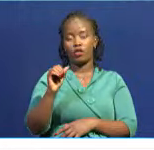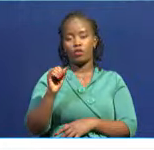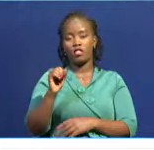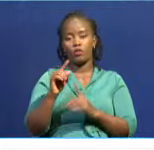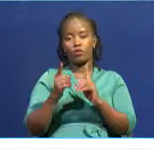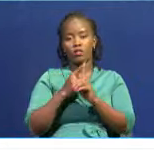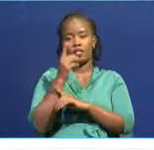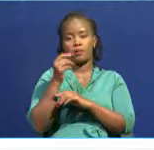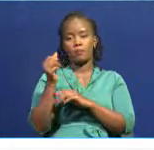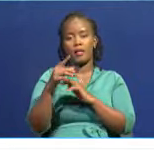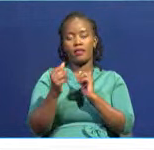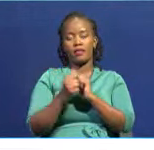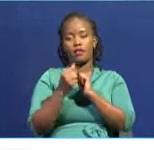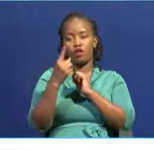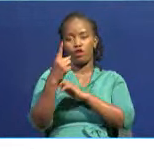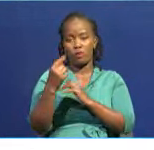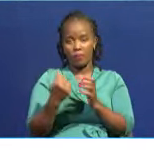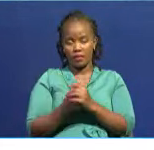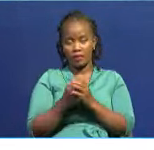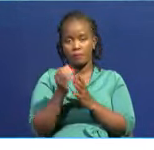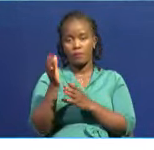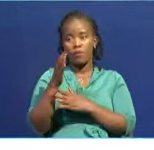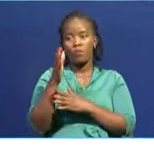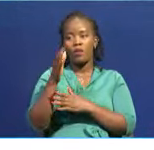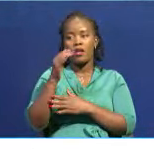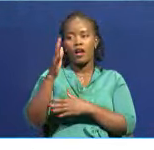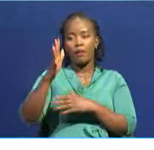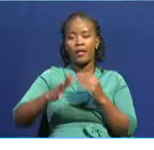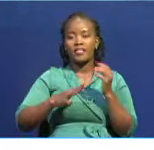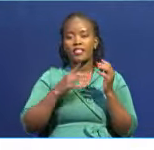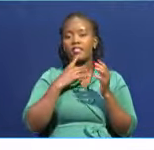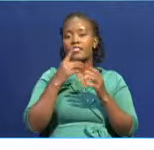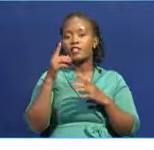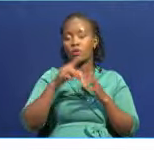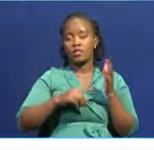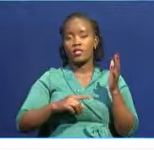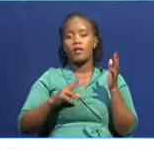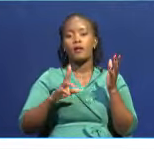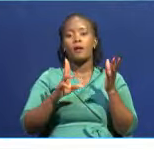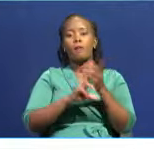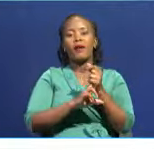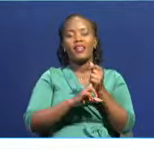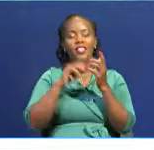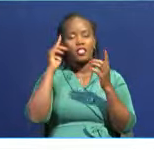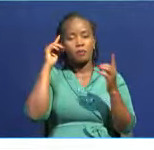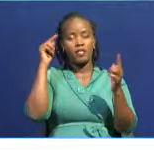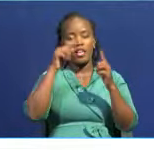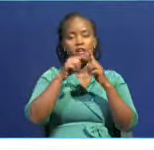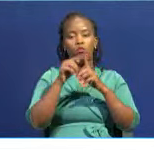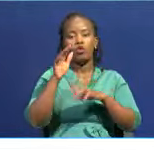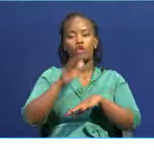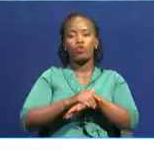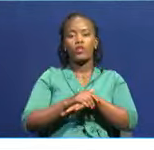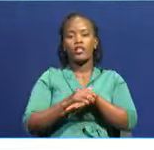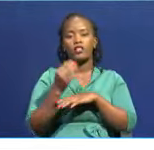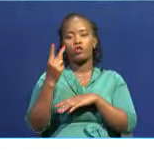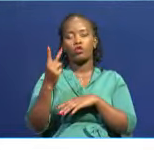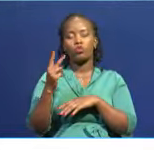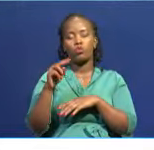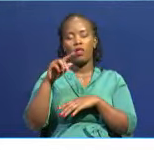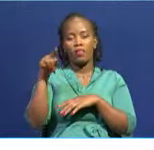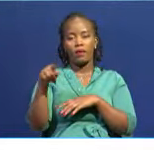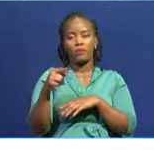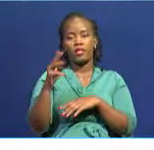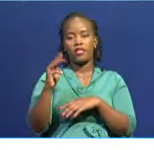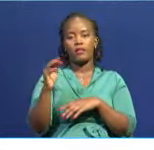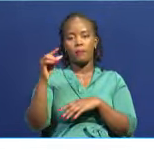wa Indonesia nchini Kenya, Mohamed Saripudin, amesema ushirikiano huo unalenga uzalishaji wa megawati 200 za umeme. Taarifa hii